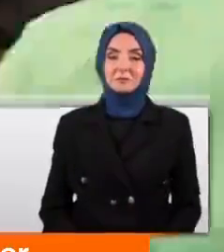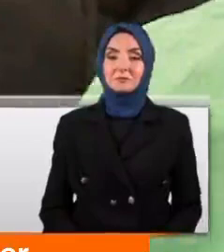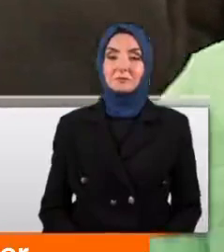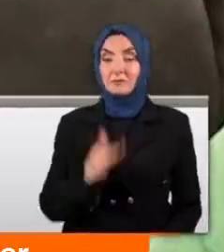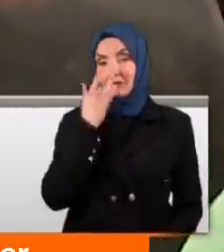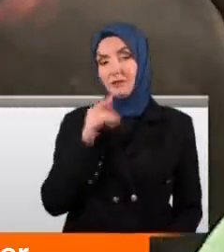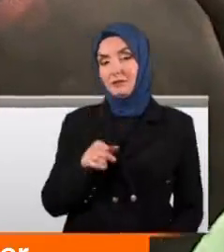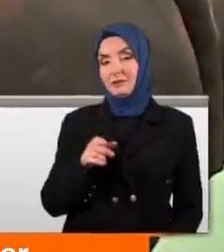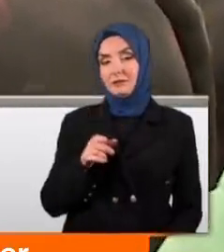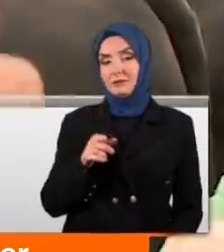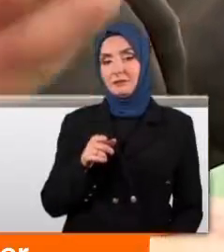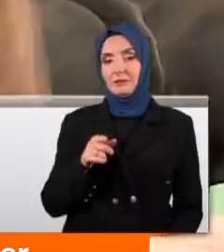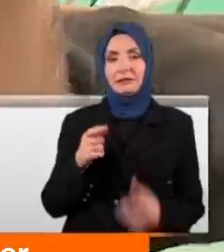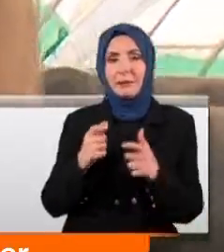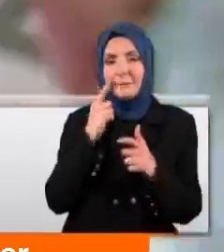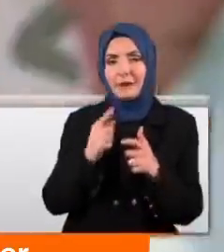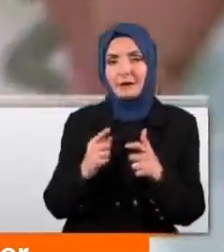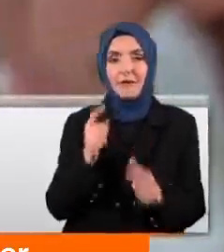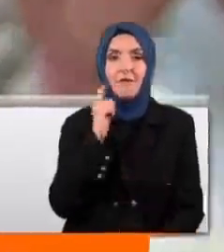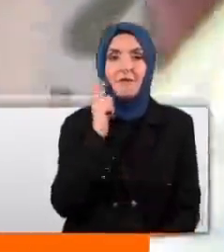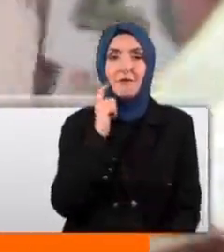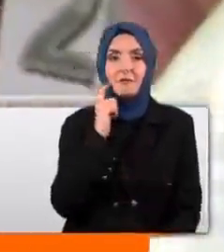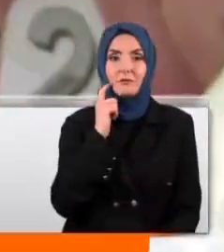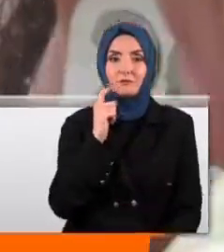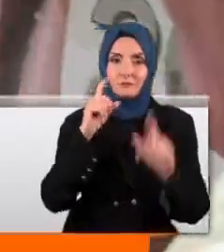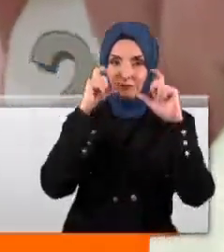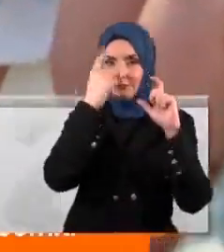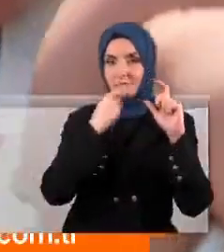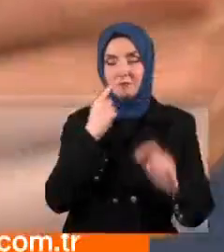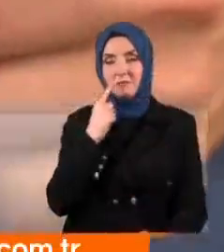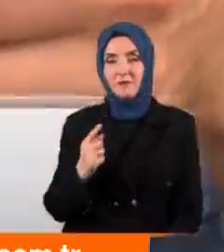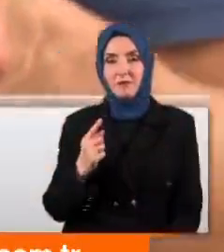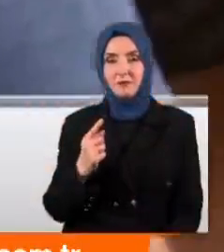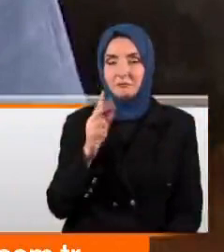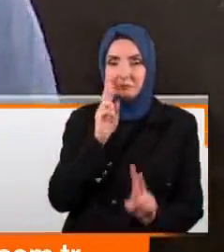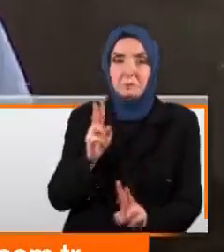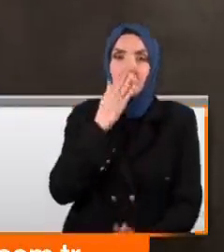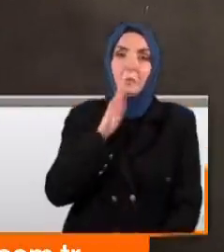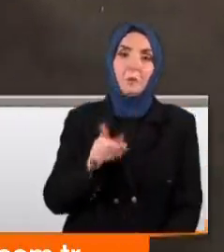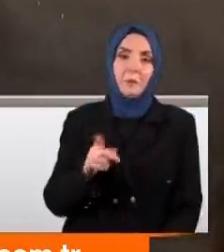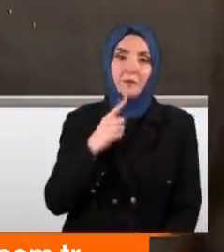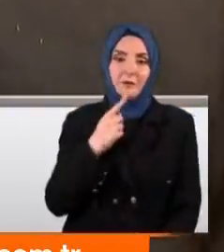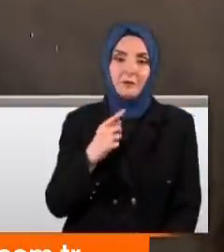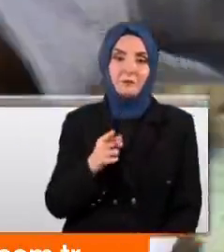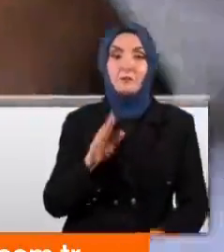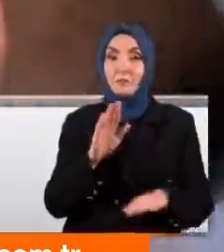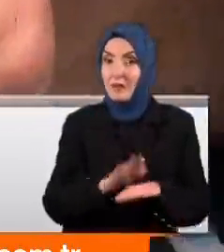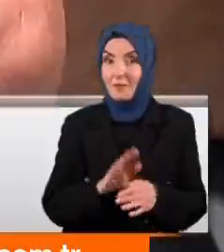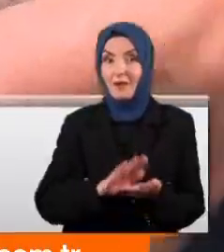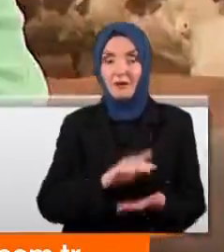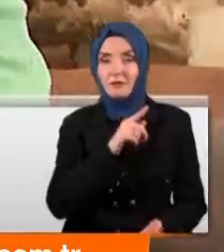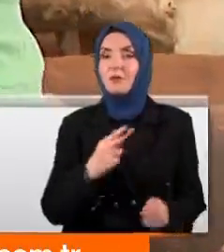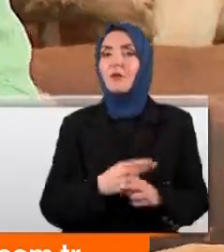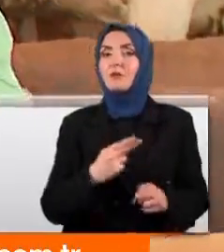Sahte. Nereye bak? Atatürk resmine. Görünüyor mu Atatürk? Gözükmüyor içeride. Normalde yapan arkadaş tecrübeli basmış. Bu da